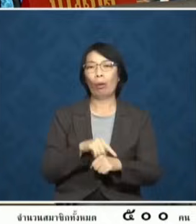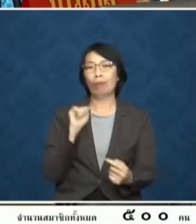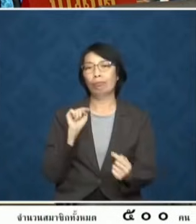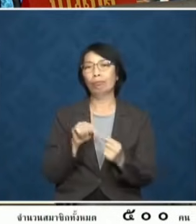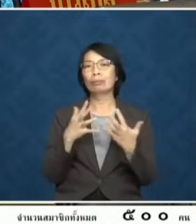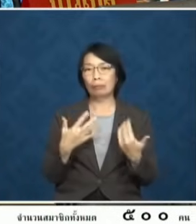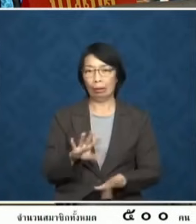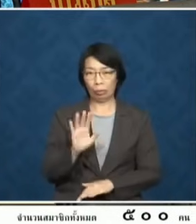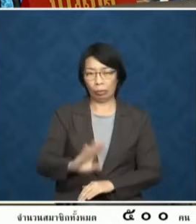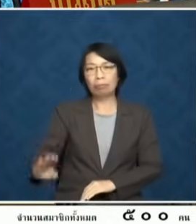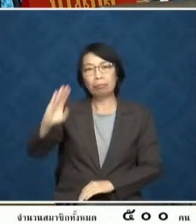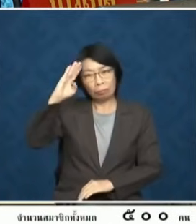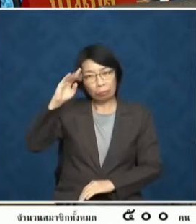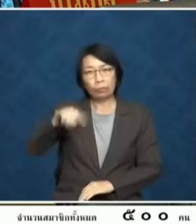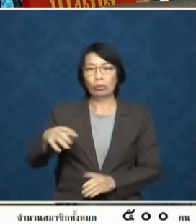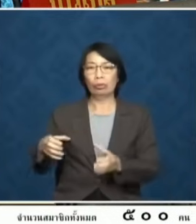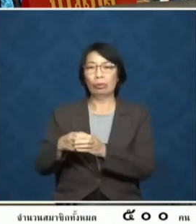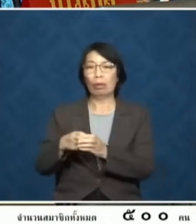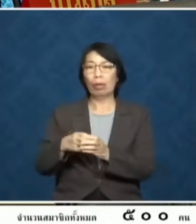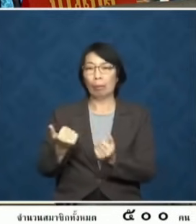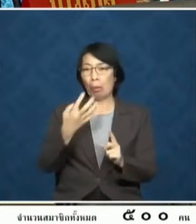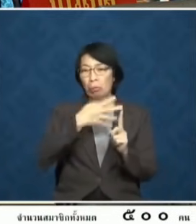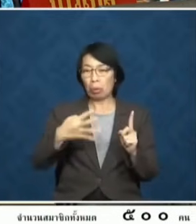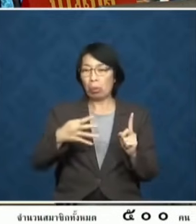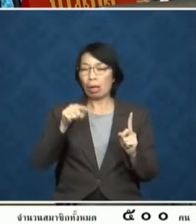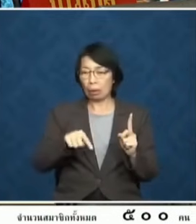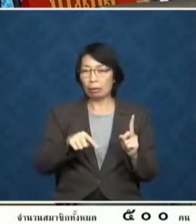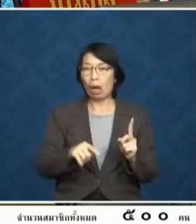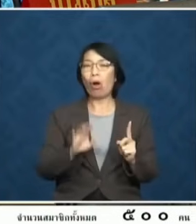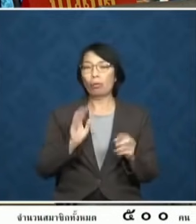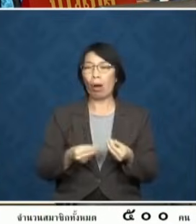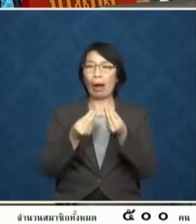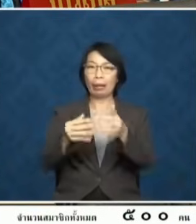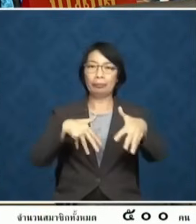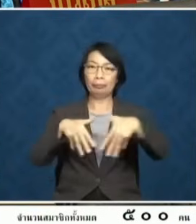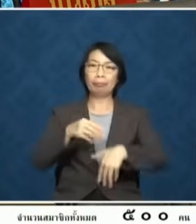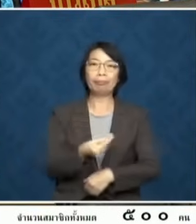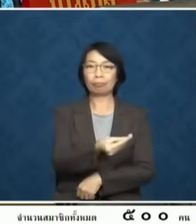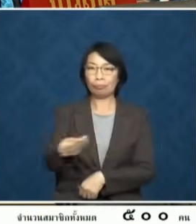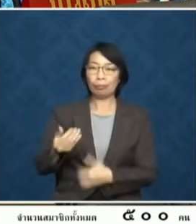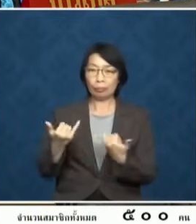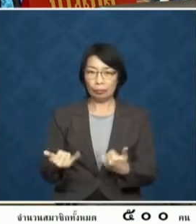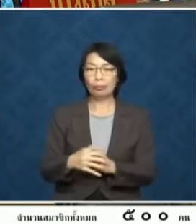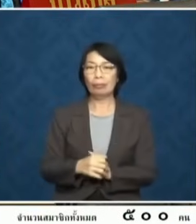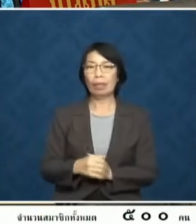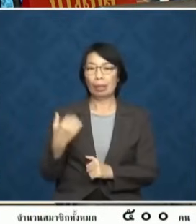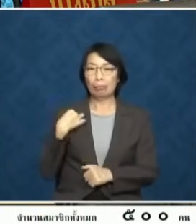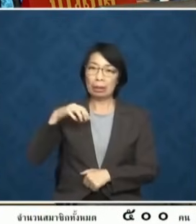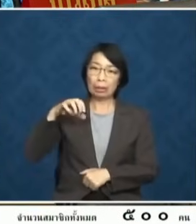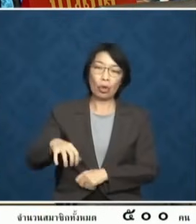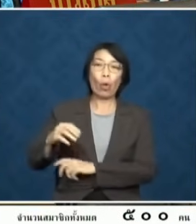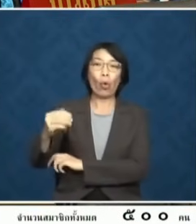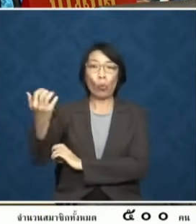ทัพจะต้องคืนสมบัติที่เป็นของสาธารณะอย่างคุมทรัพย์สื่อที่อยู่ในมือของกองทัพทั้งสถานีโทรทัศน์และ